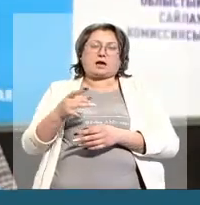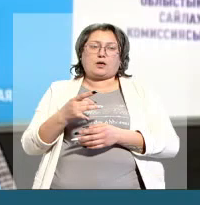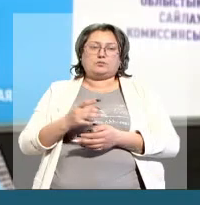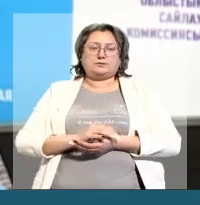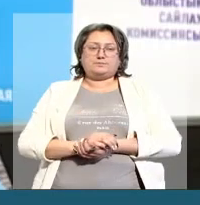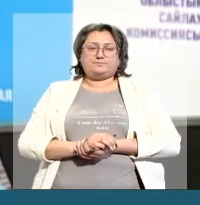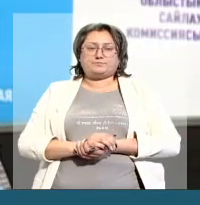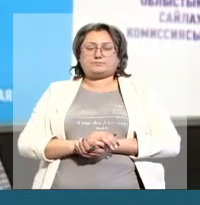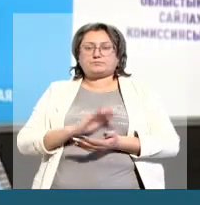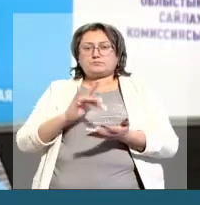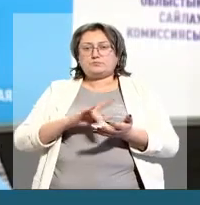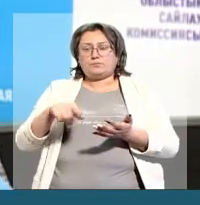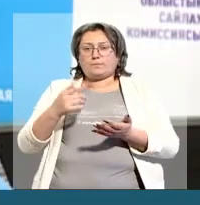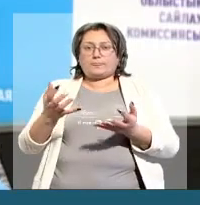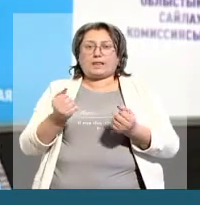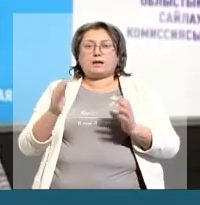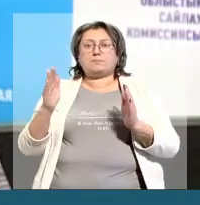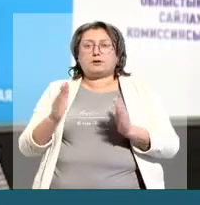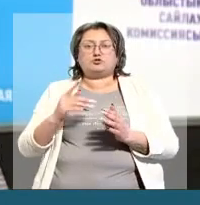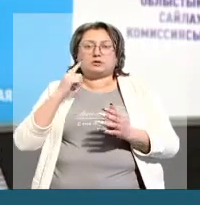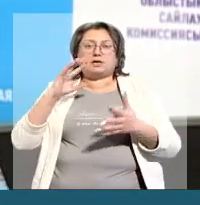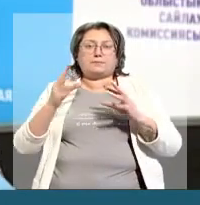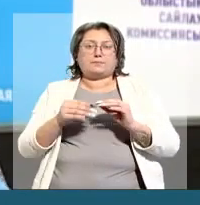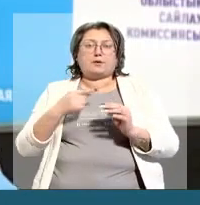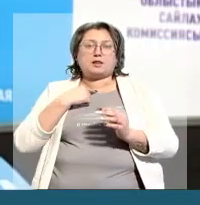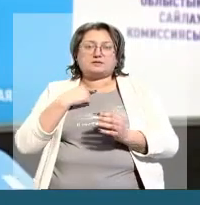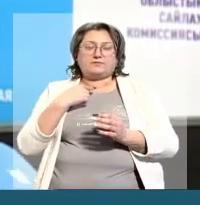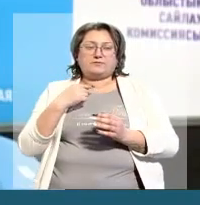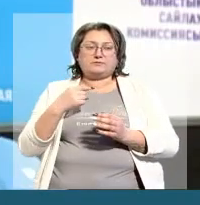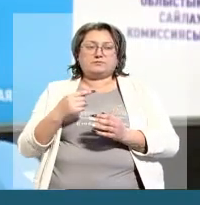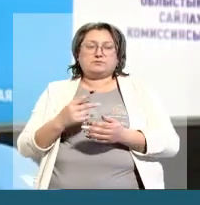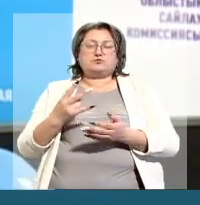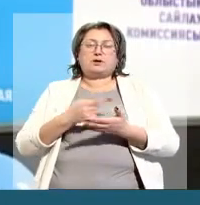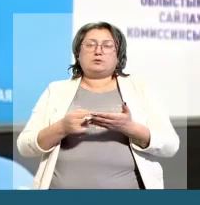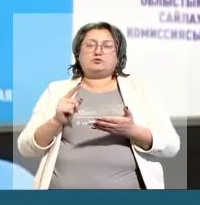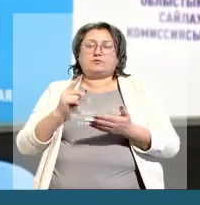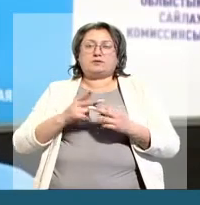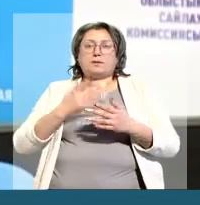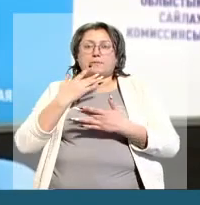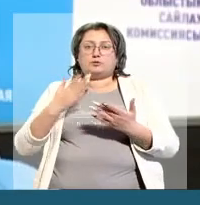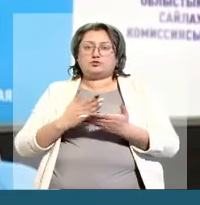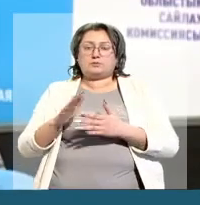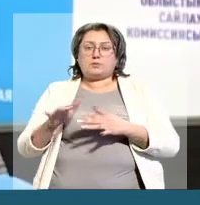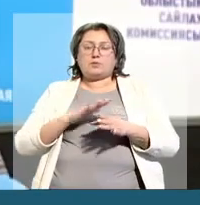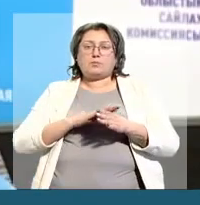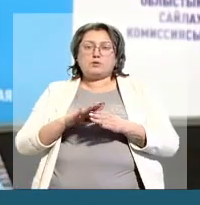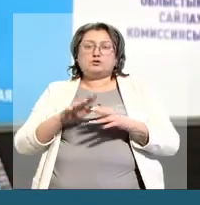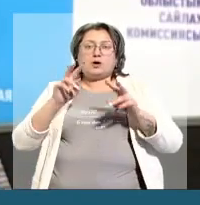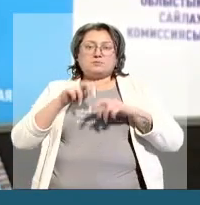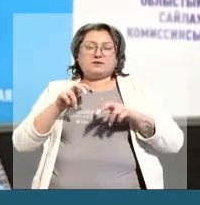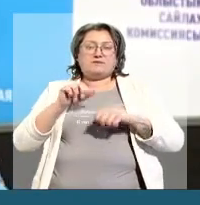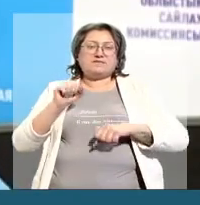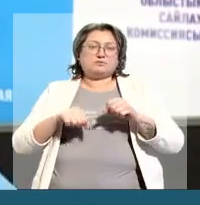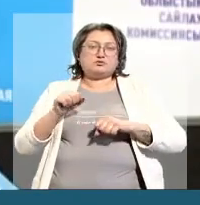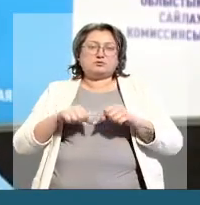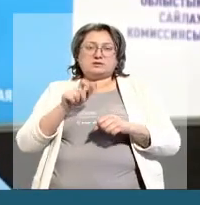жинаған Рудный қаласы. Сонымен қатар айта кету керек, бұл саяси науқанда азаматтардың мүмкіндігі толығымен қарастырылды. Сайлау учаскесіне келе алмаған